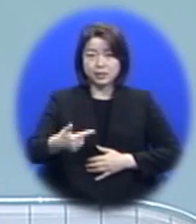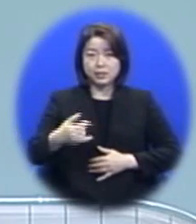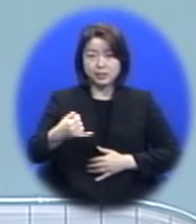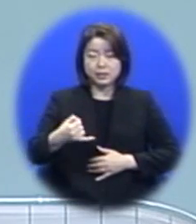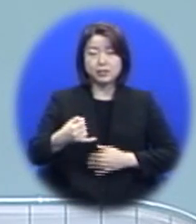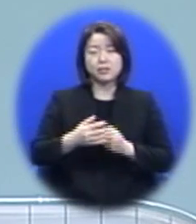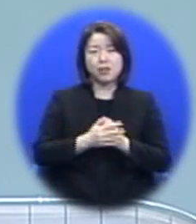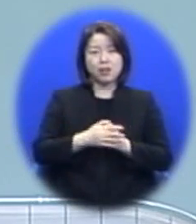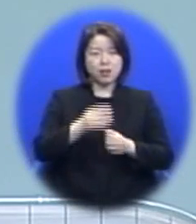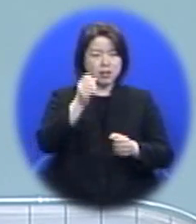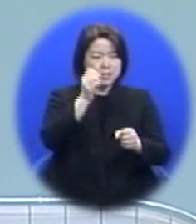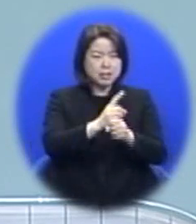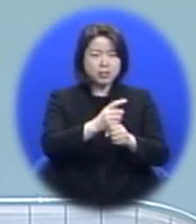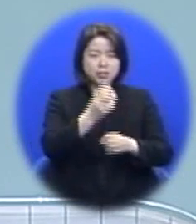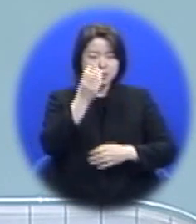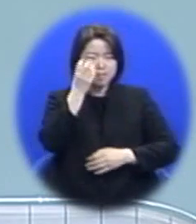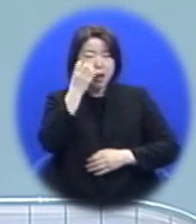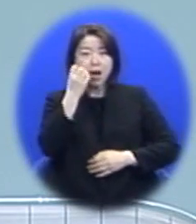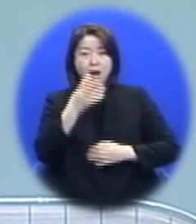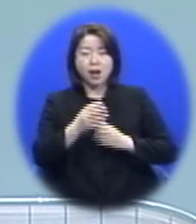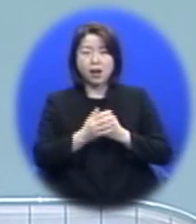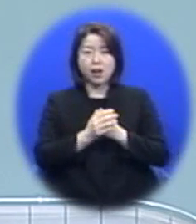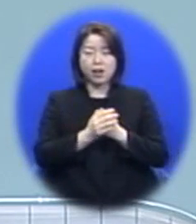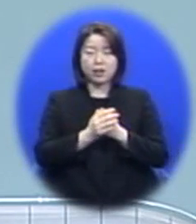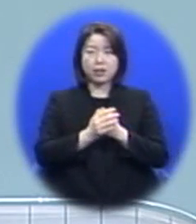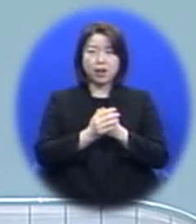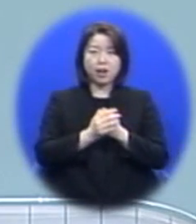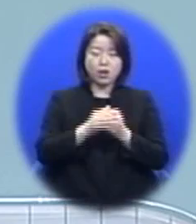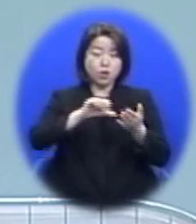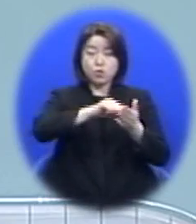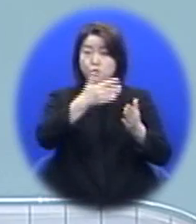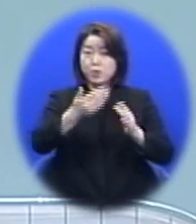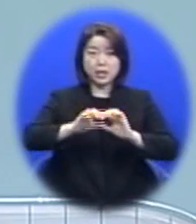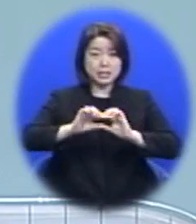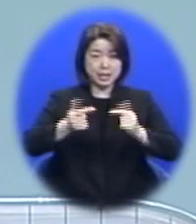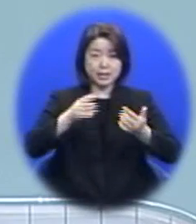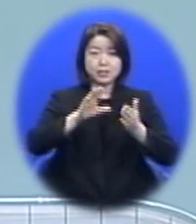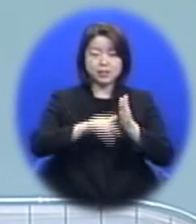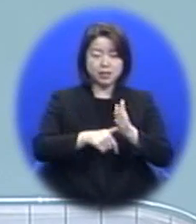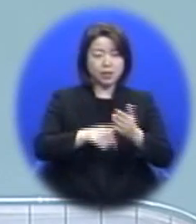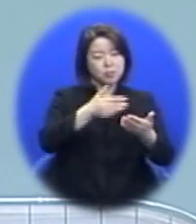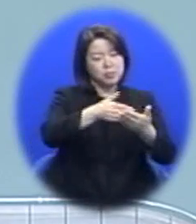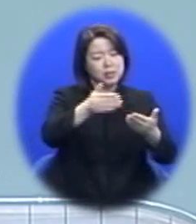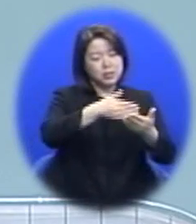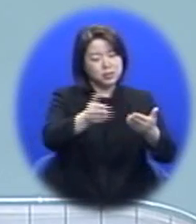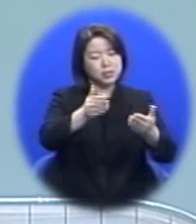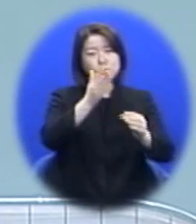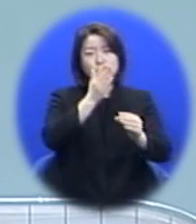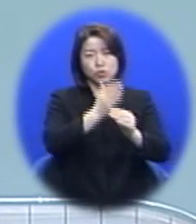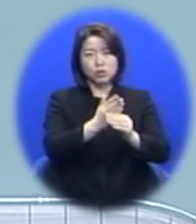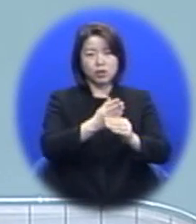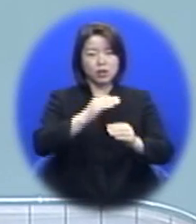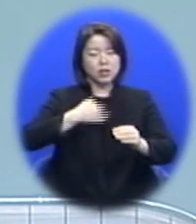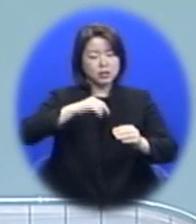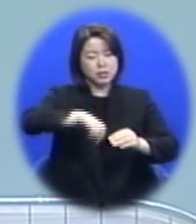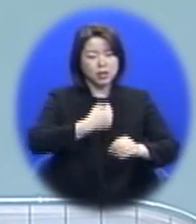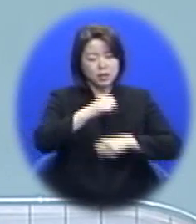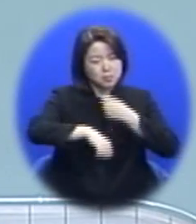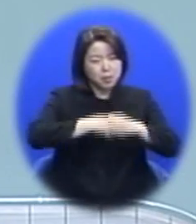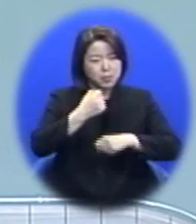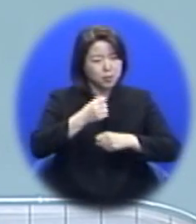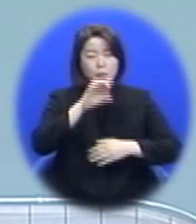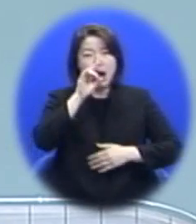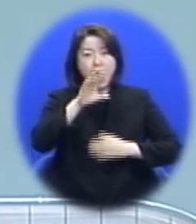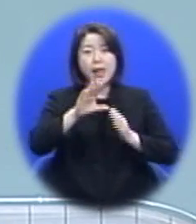사람이었답니다. 무명 시절에 그가 작품 활동을 하다가 자기 마음대로 그림이 그려지지 않으면